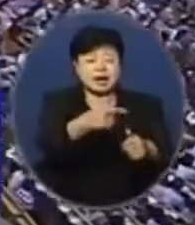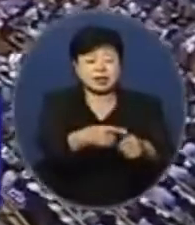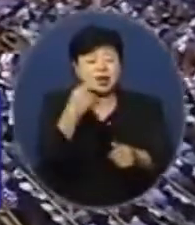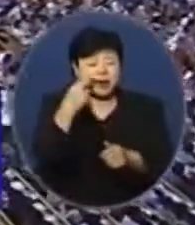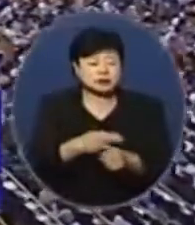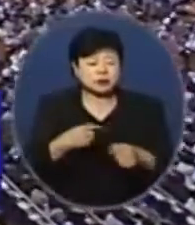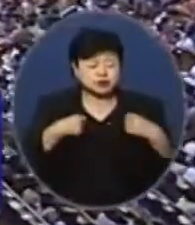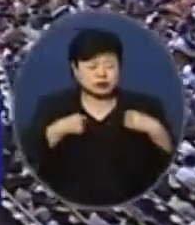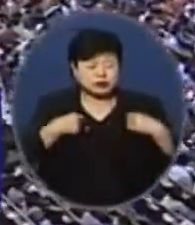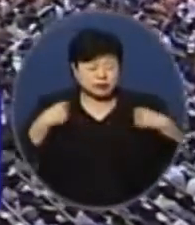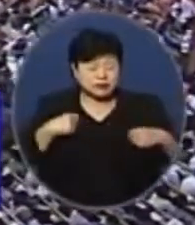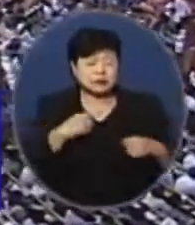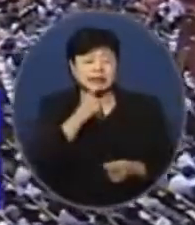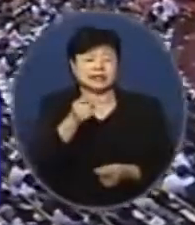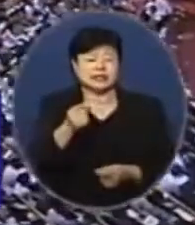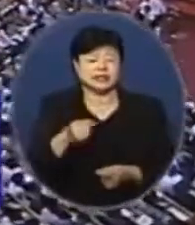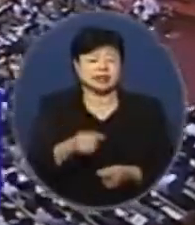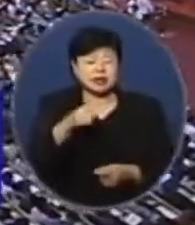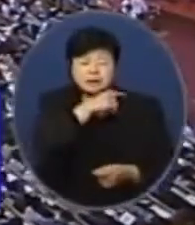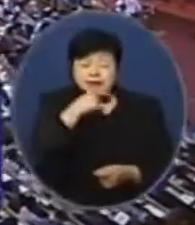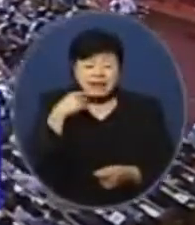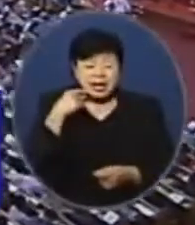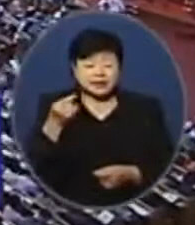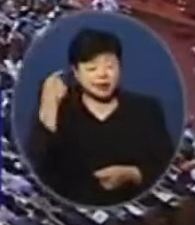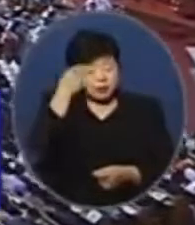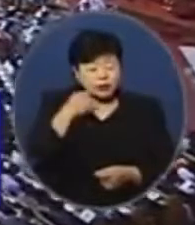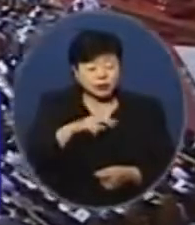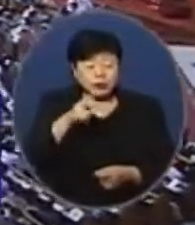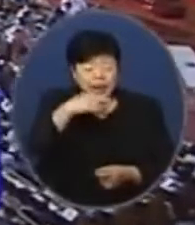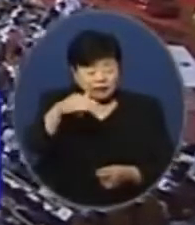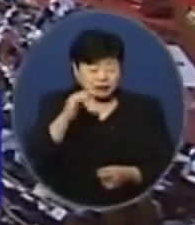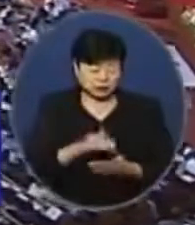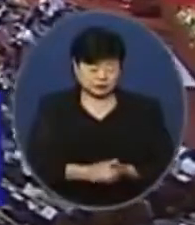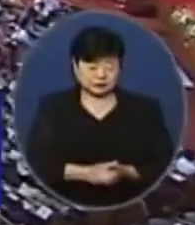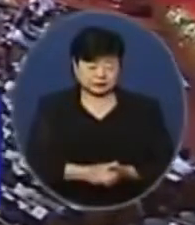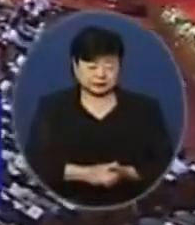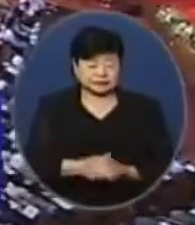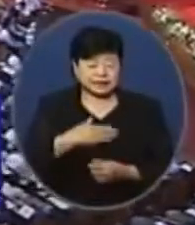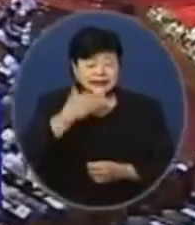비방하거늘 바울이 옷을 털면서 이르되 너희 피가 너희 머리로 돌아갈 것이요